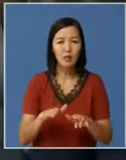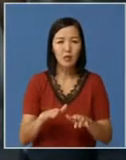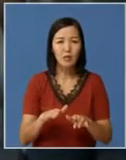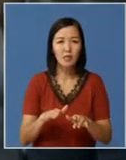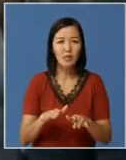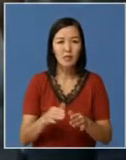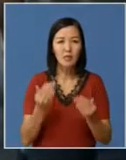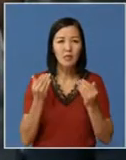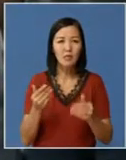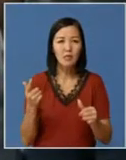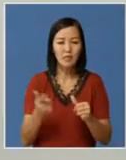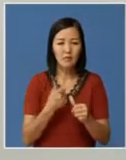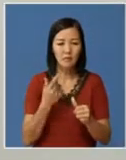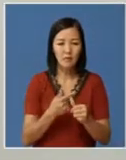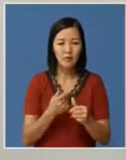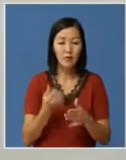на что, уже называют победой.